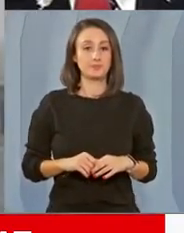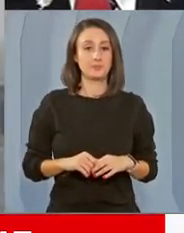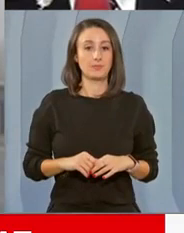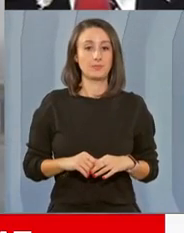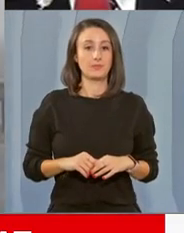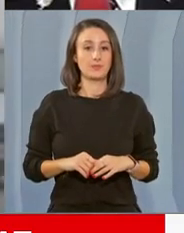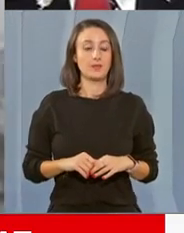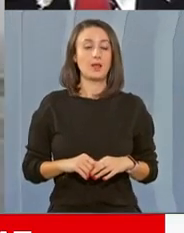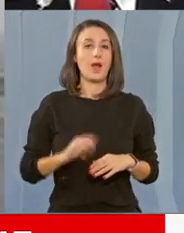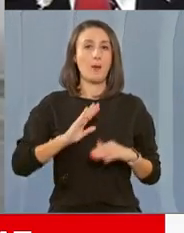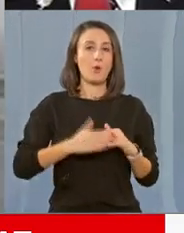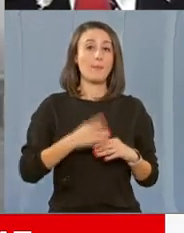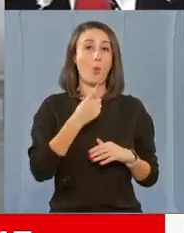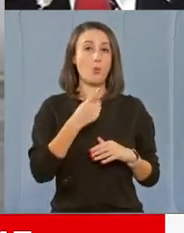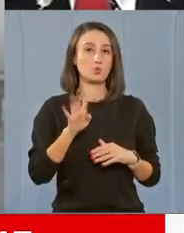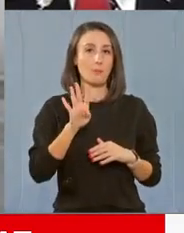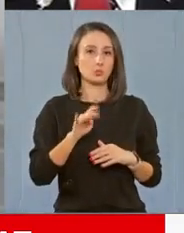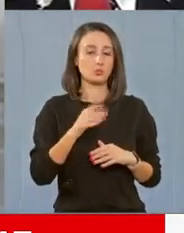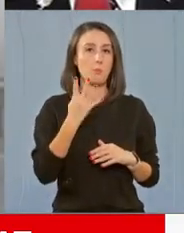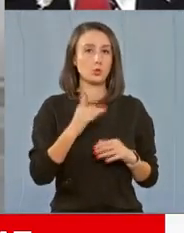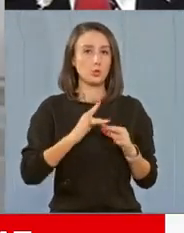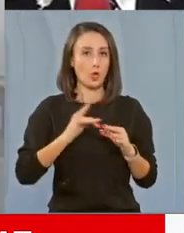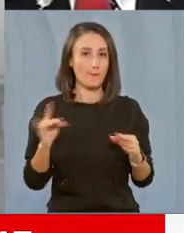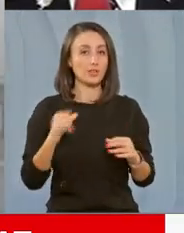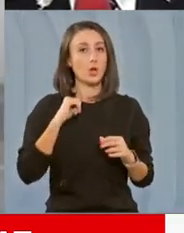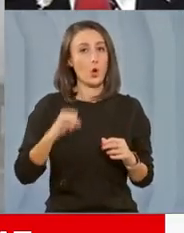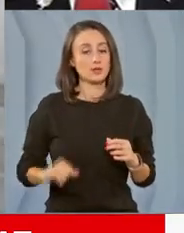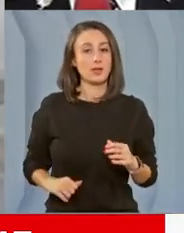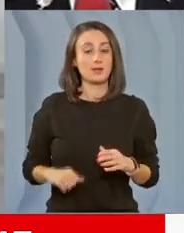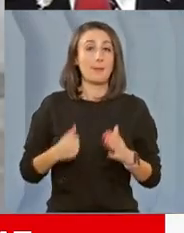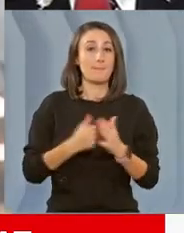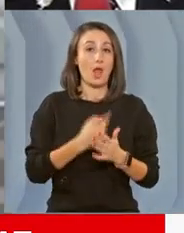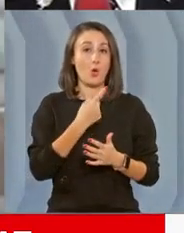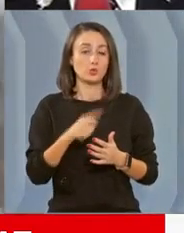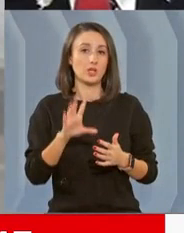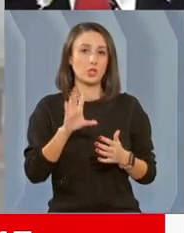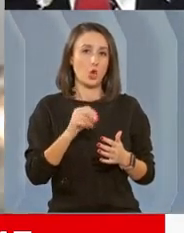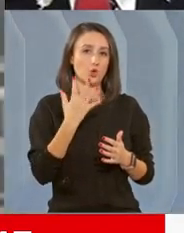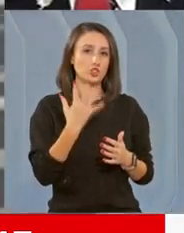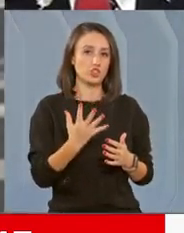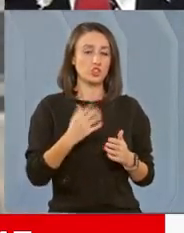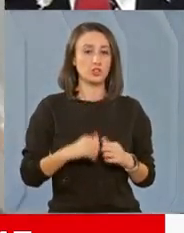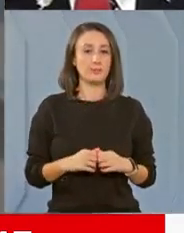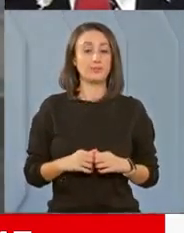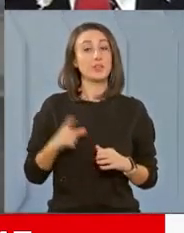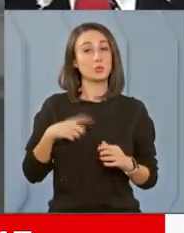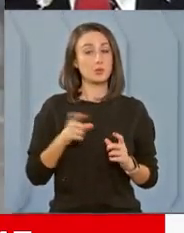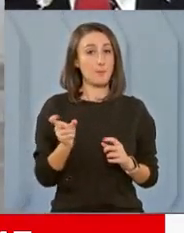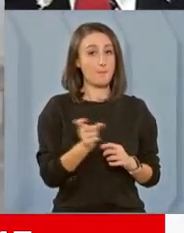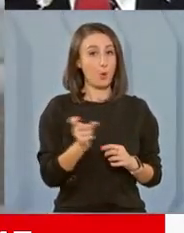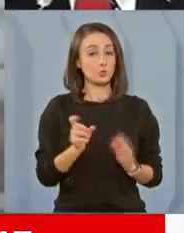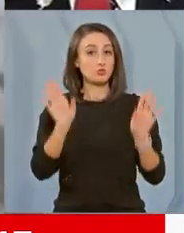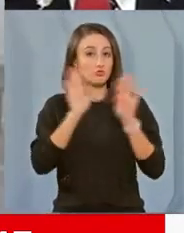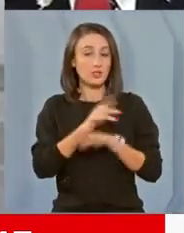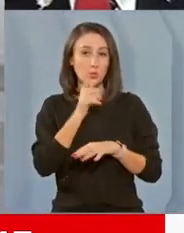zona kilometrului 144 către Constanța, mai precis până în zona kilometrului 193-195, sunt porțiuni de